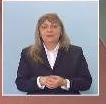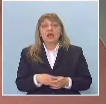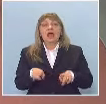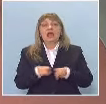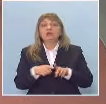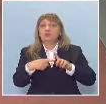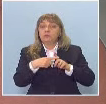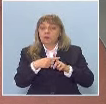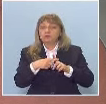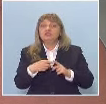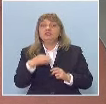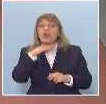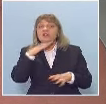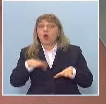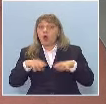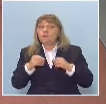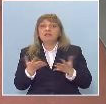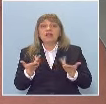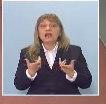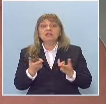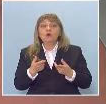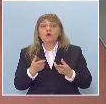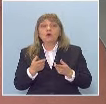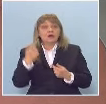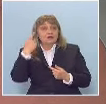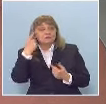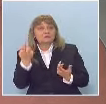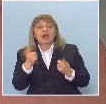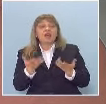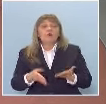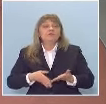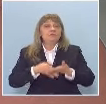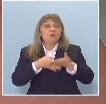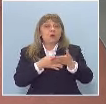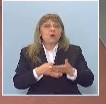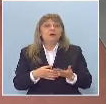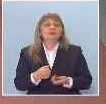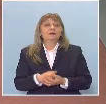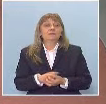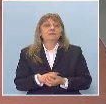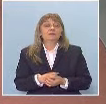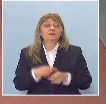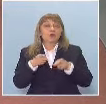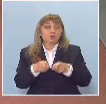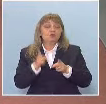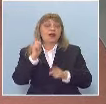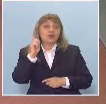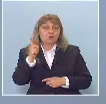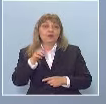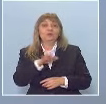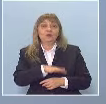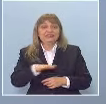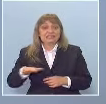положителен опит, какво извлякохте, какви изводи си направихте всъщност и какво ви помогна, ако може така да кажем? Така, това, което